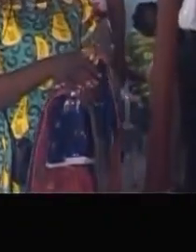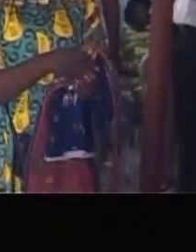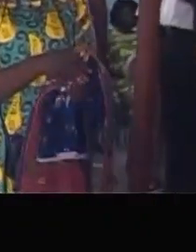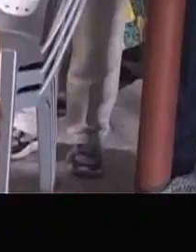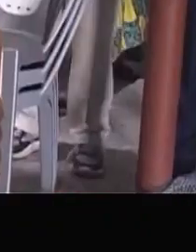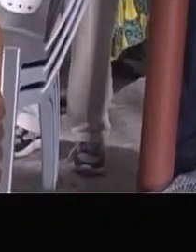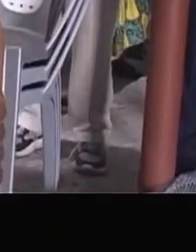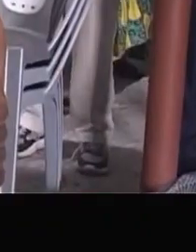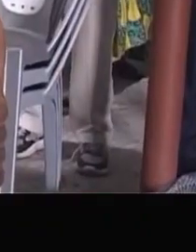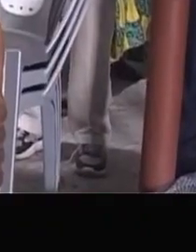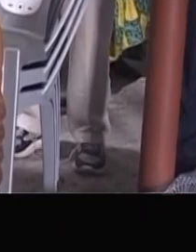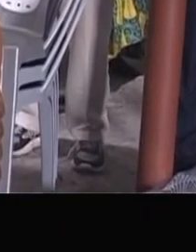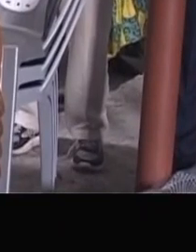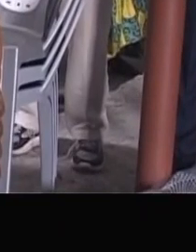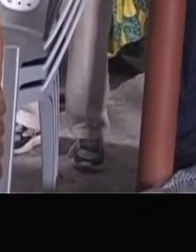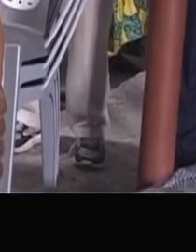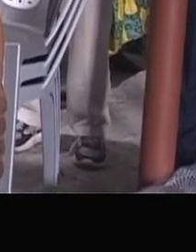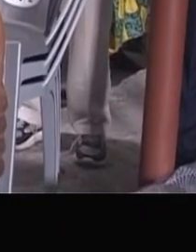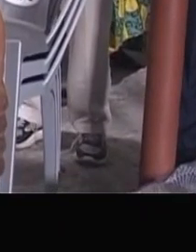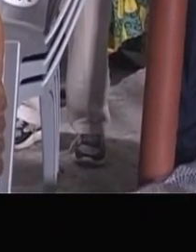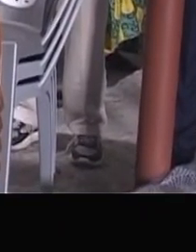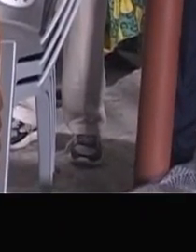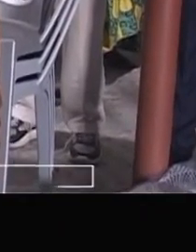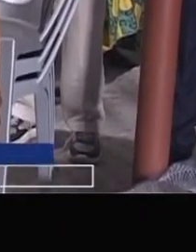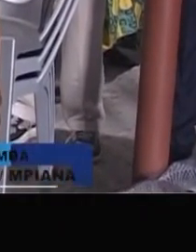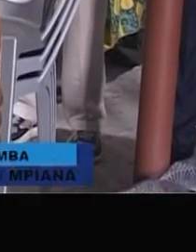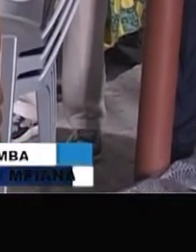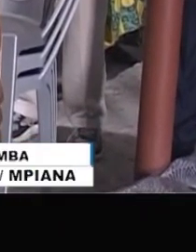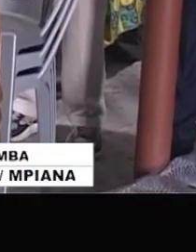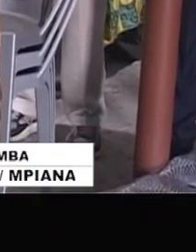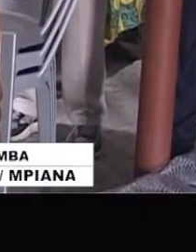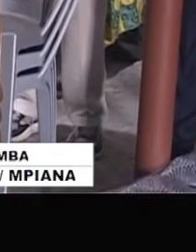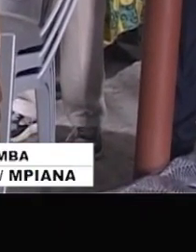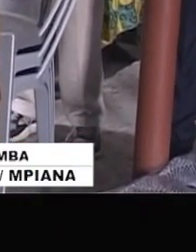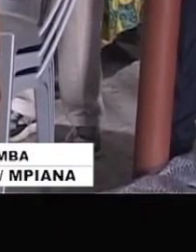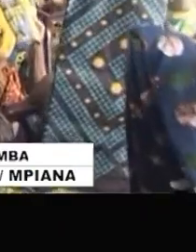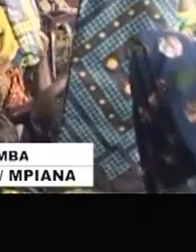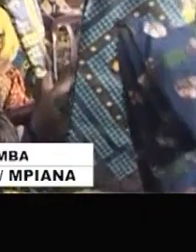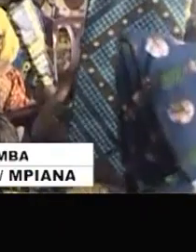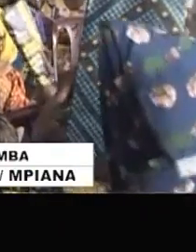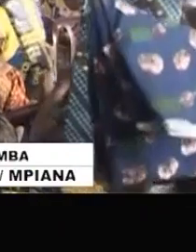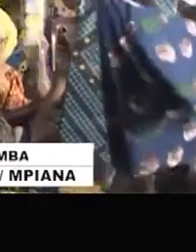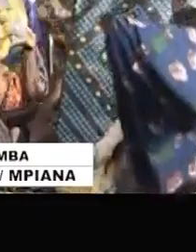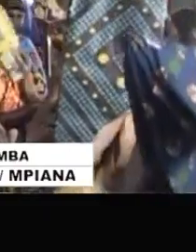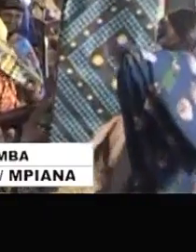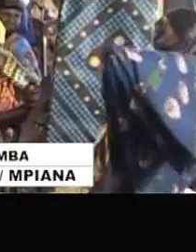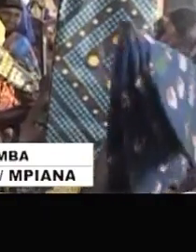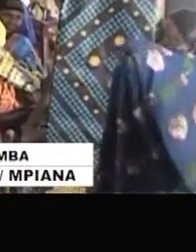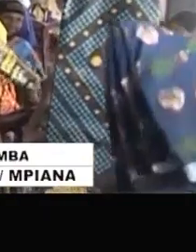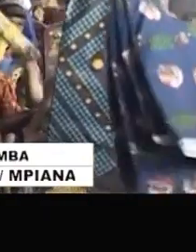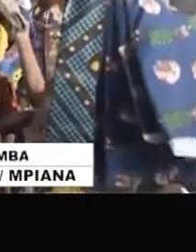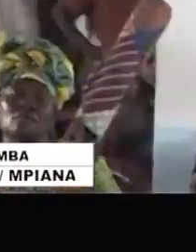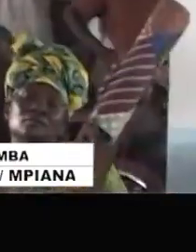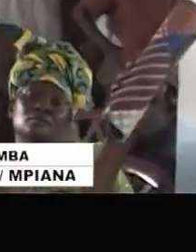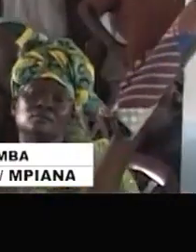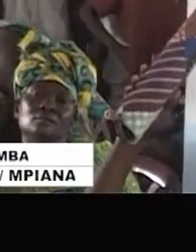d'épagne et un échantillon de chaises en plastique aux responsables de la cellule pour équiper la permanence du parti. Un exemple donc